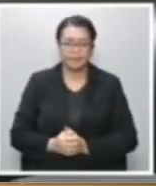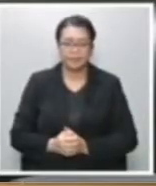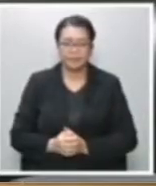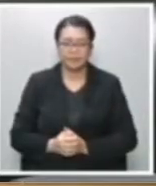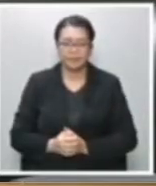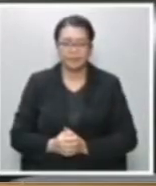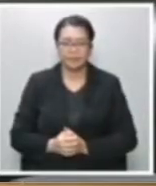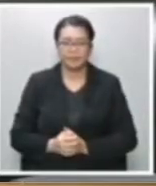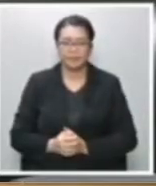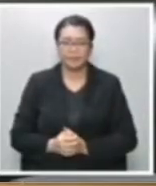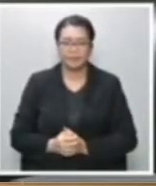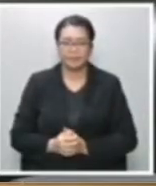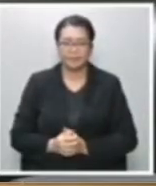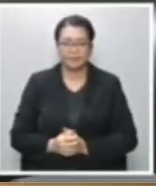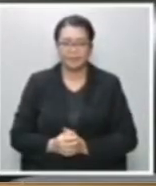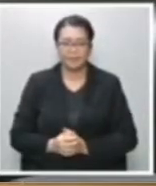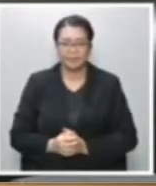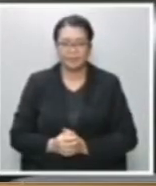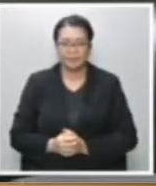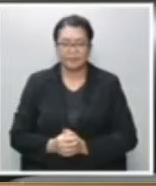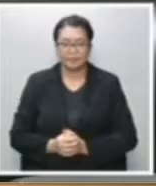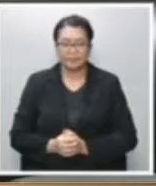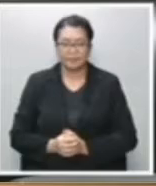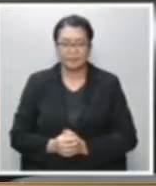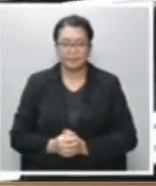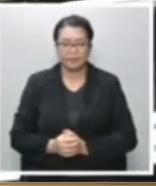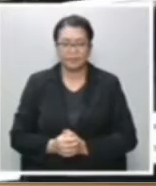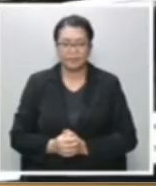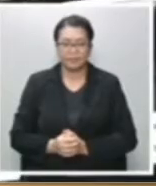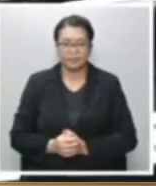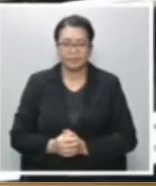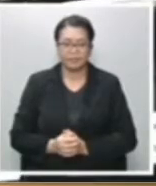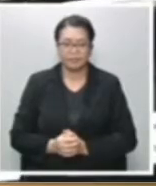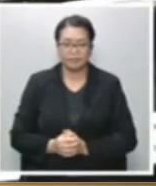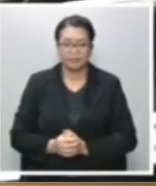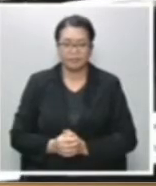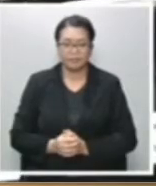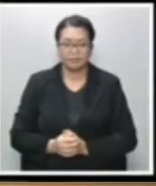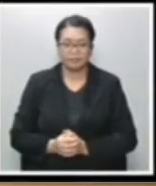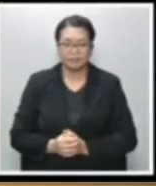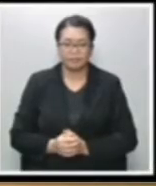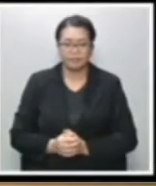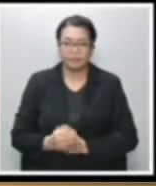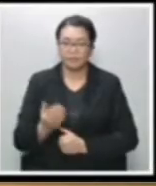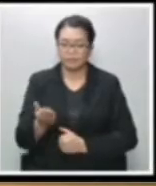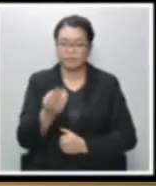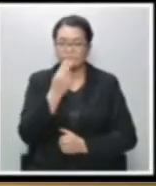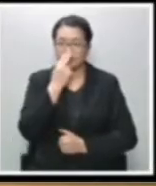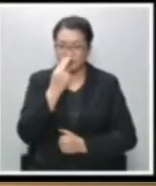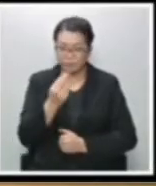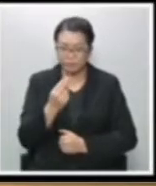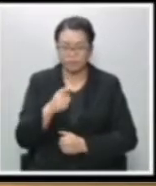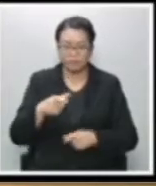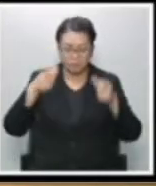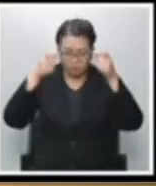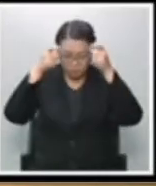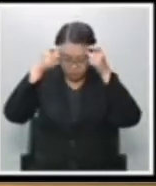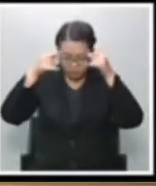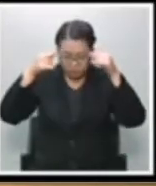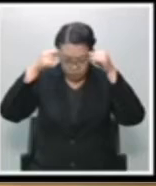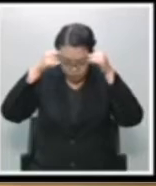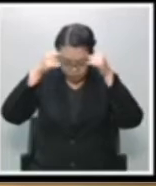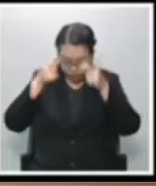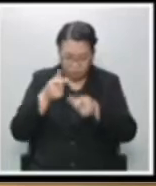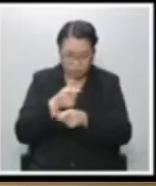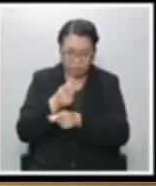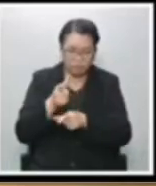นะครับท่านประธานจะเห็นนะครับว่าวันนี้แม้กระทั่งสัตว์เลี้ยงนะครับวัวควายของชาวบ้านเนี่ยก็ไม่มีน้ำนะครับ